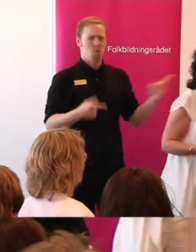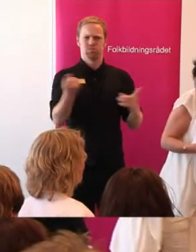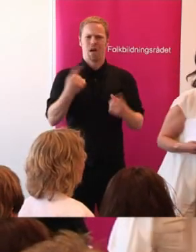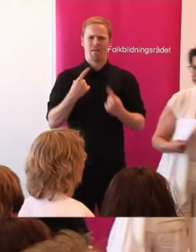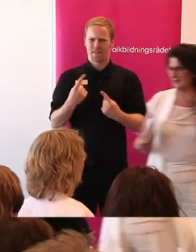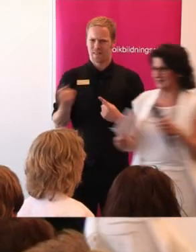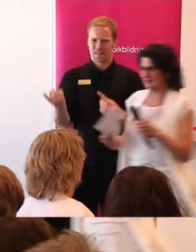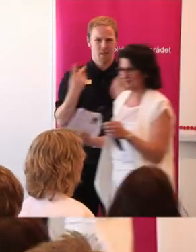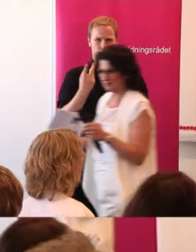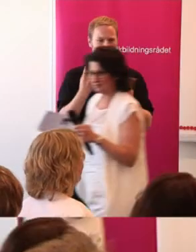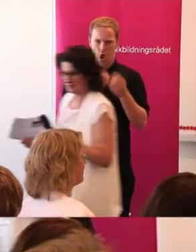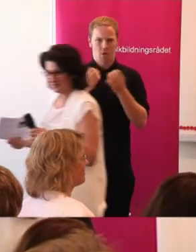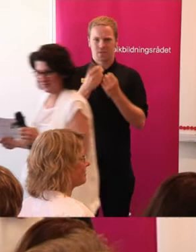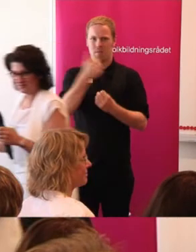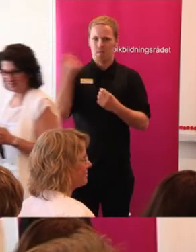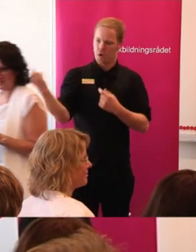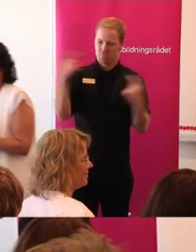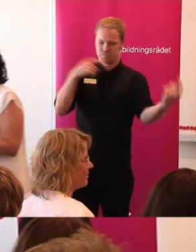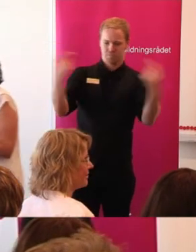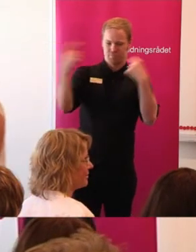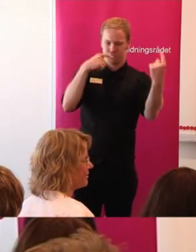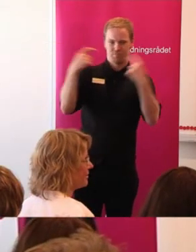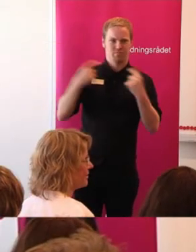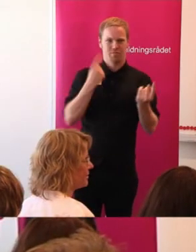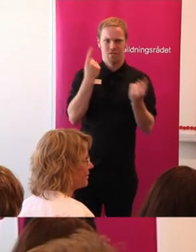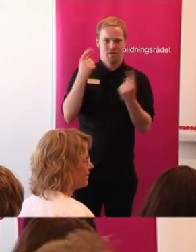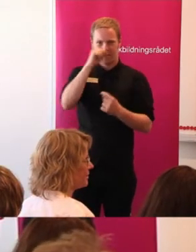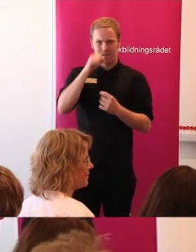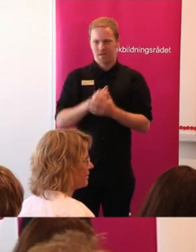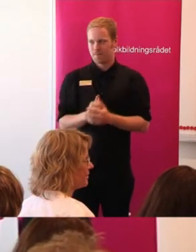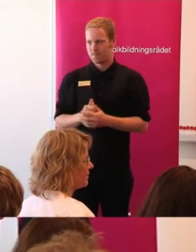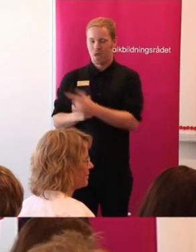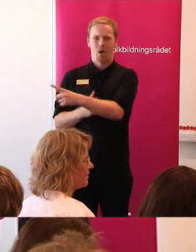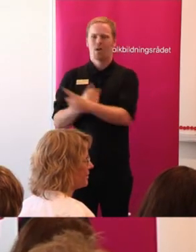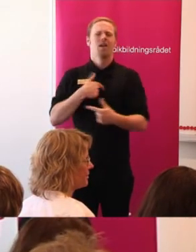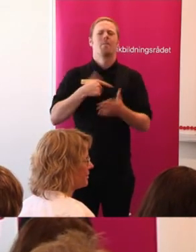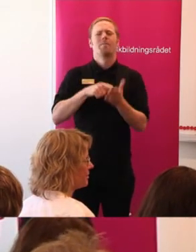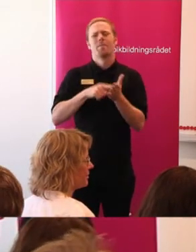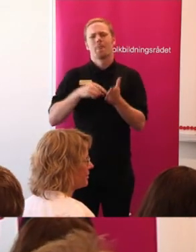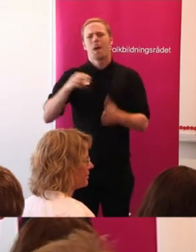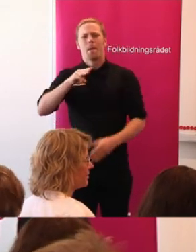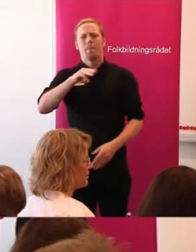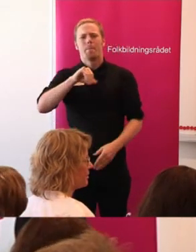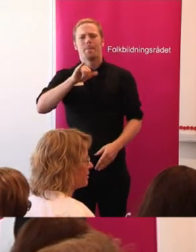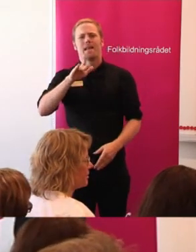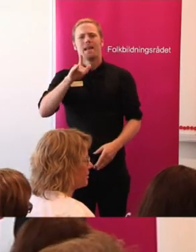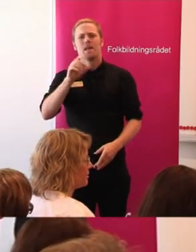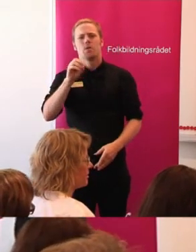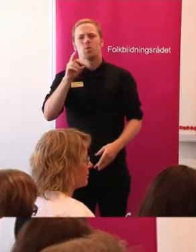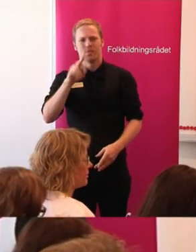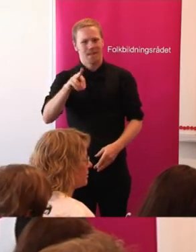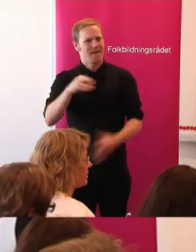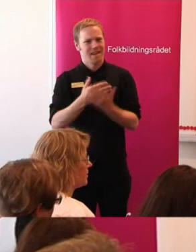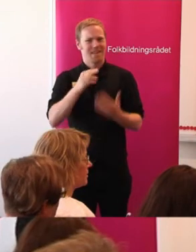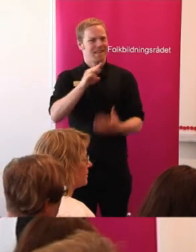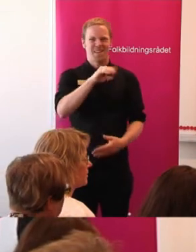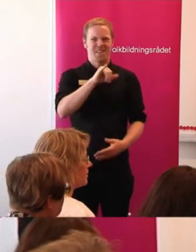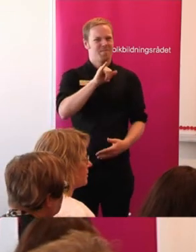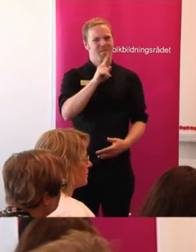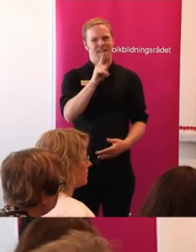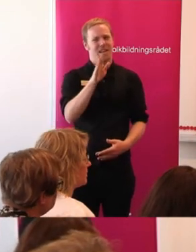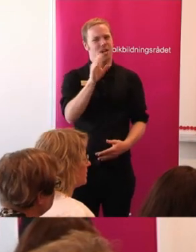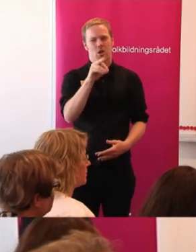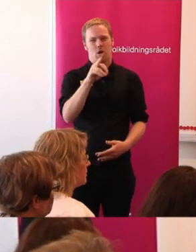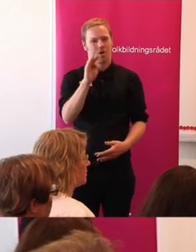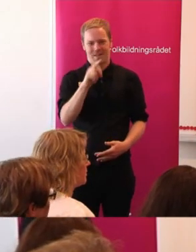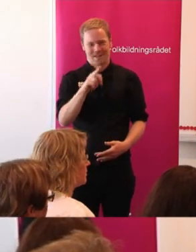liksom lösningen. De liksom ramlar fram här från höger och vänster. Det är helt otroligt. Varsågod och sitt ner så ska jag försöka runda av det här tillsammans med Bitten